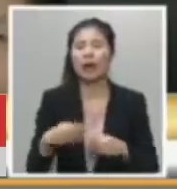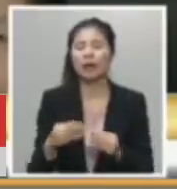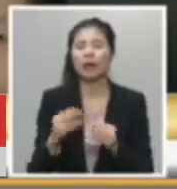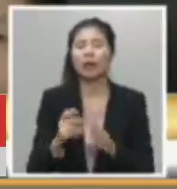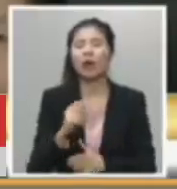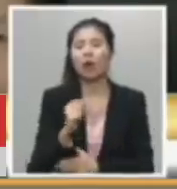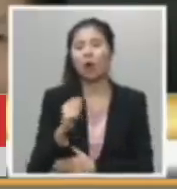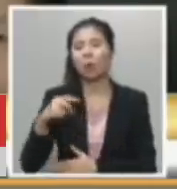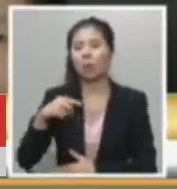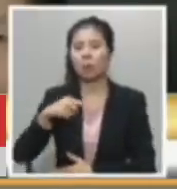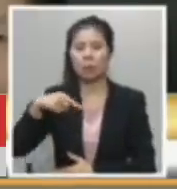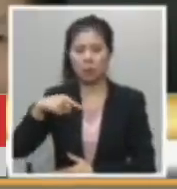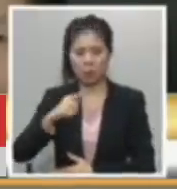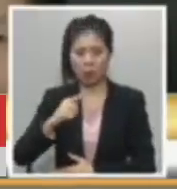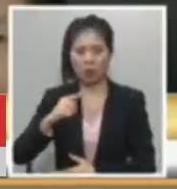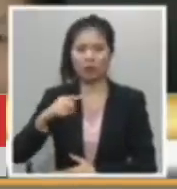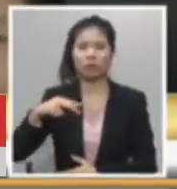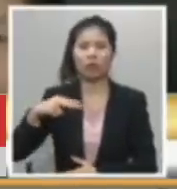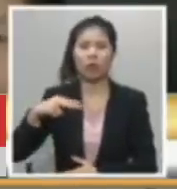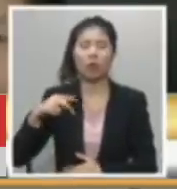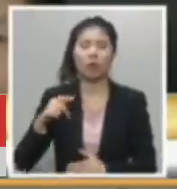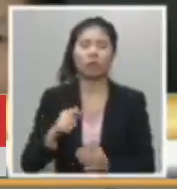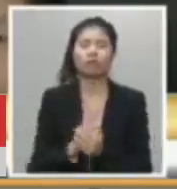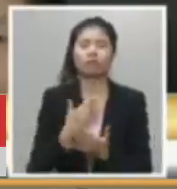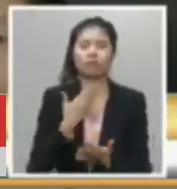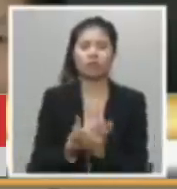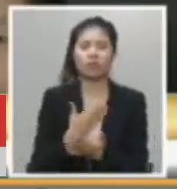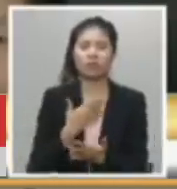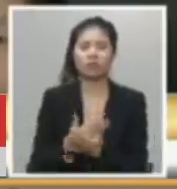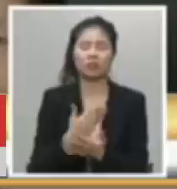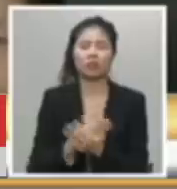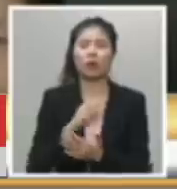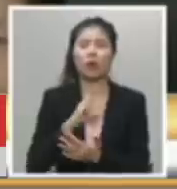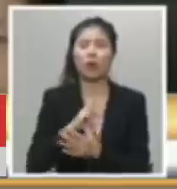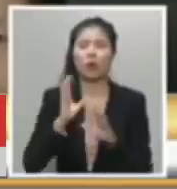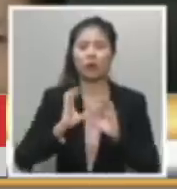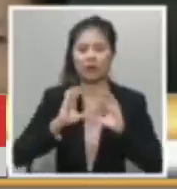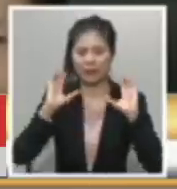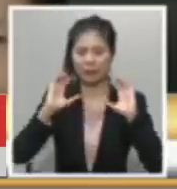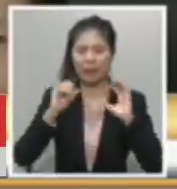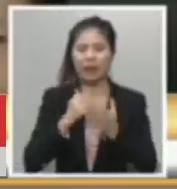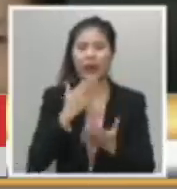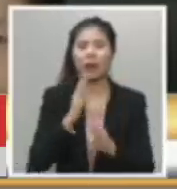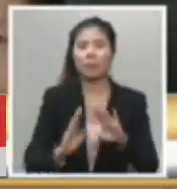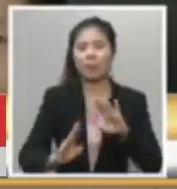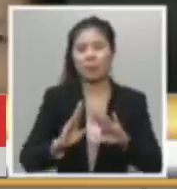ายได้คิดเป็นสัดส่วนต่อรายได้สุทธิของรัฐบาลไม่น้อยกว่าร้อยละ